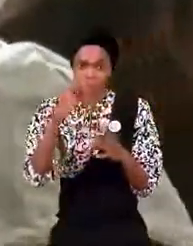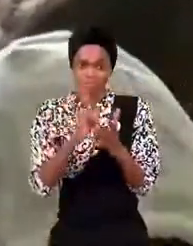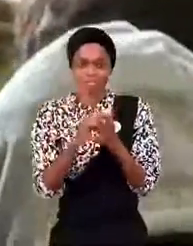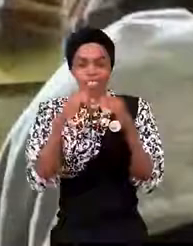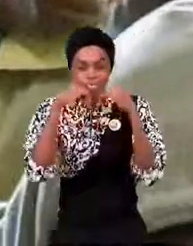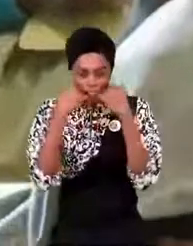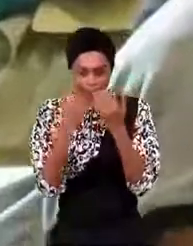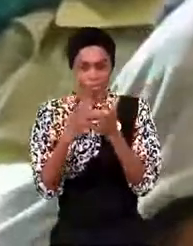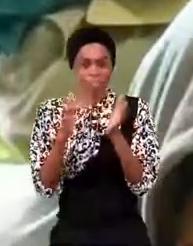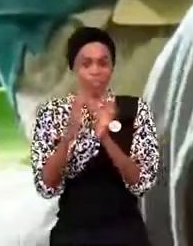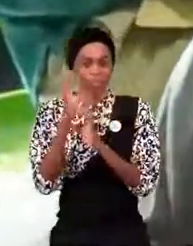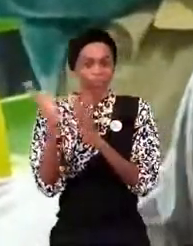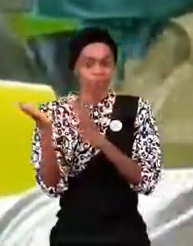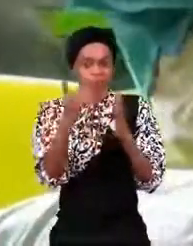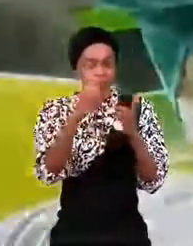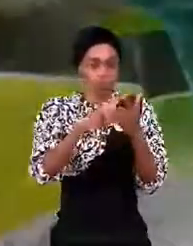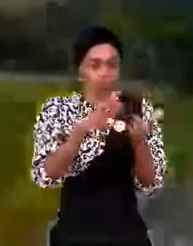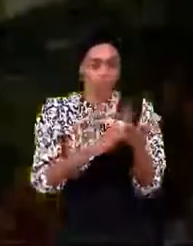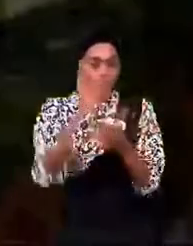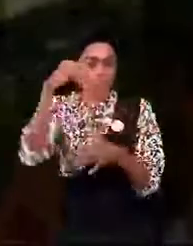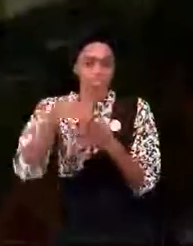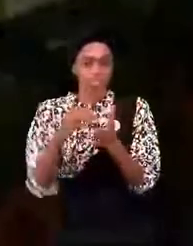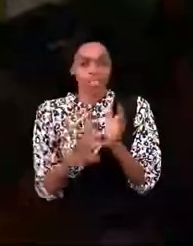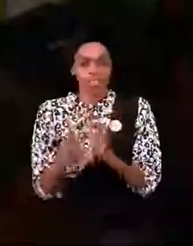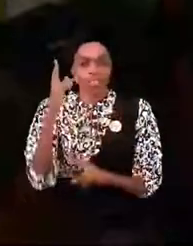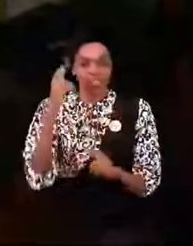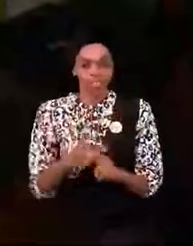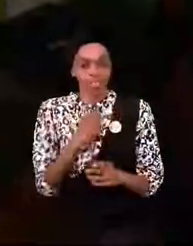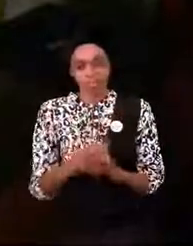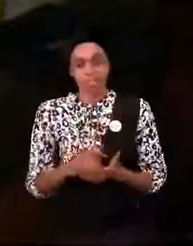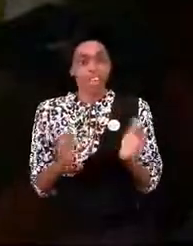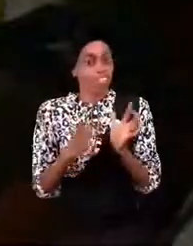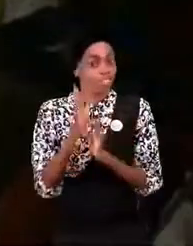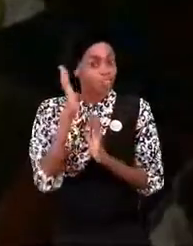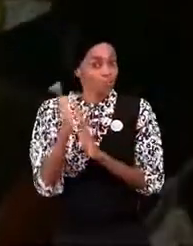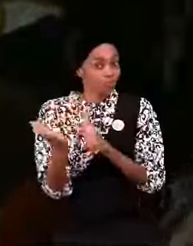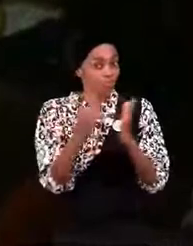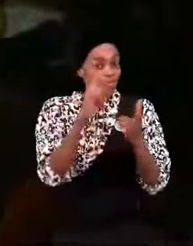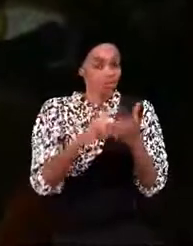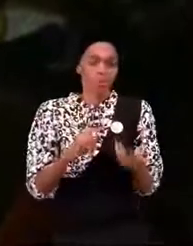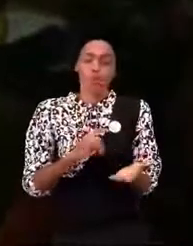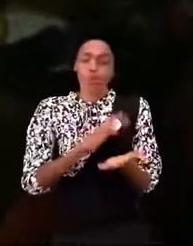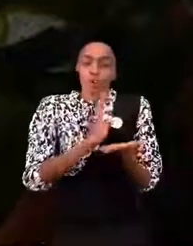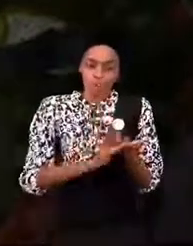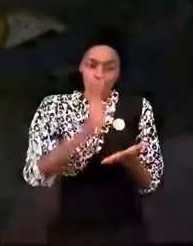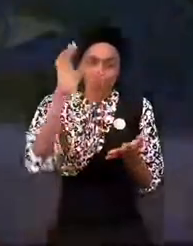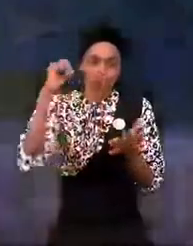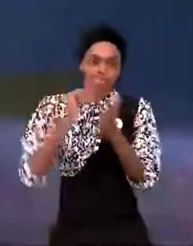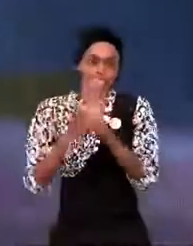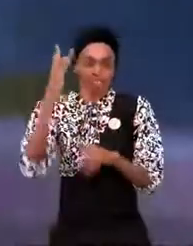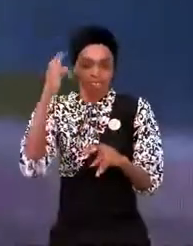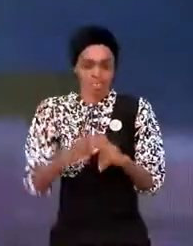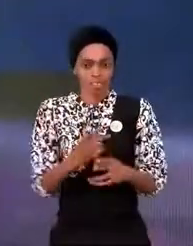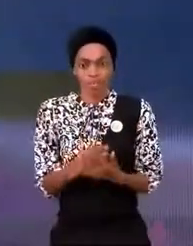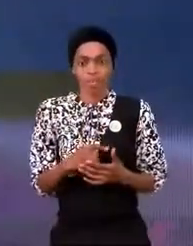gloire. J'ai dit, il te conduira à la gloire. Il dit, pour conduire à la gloire